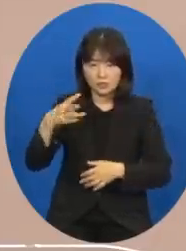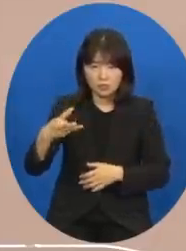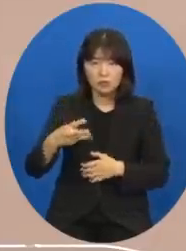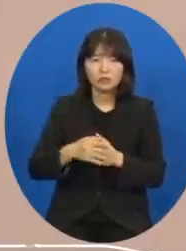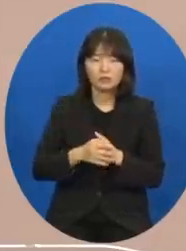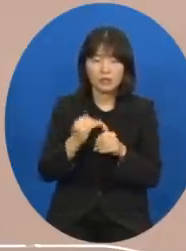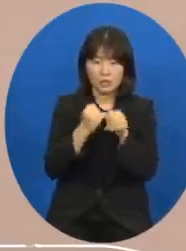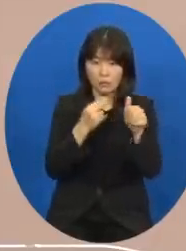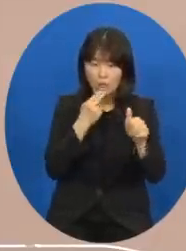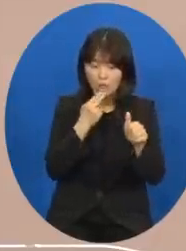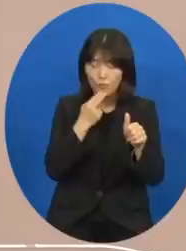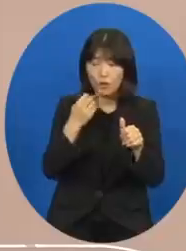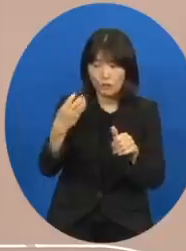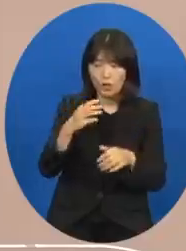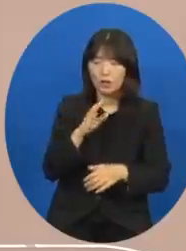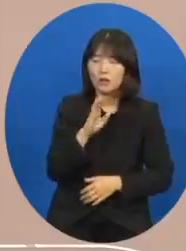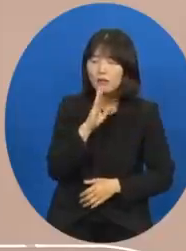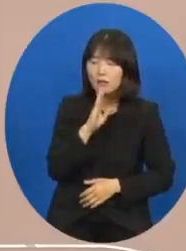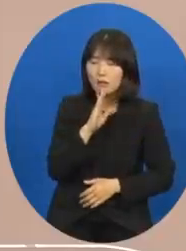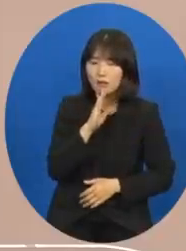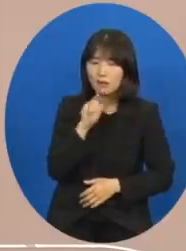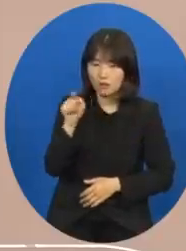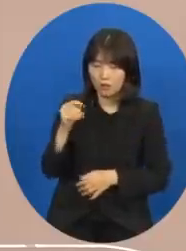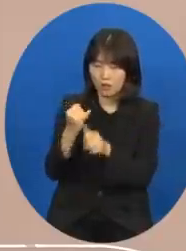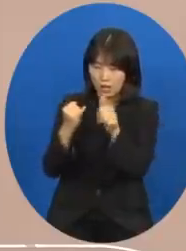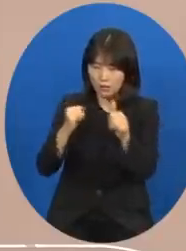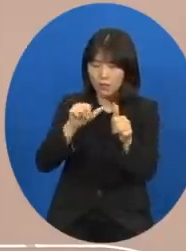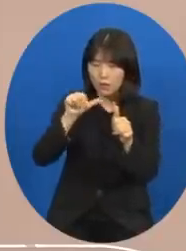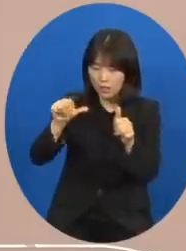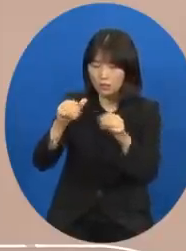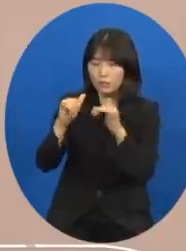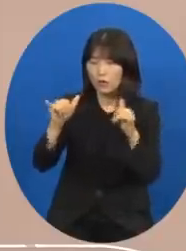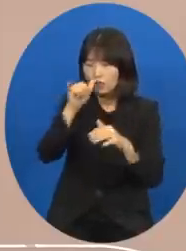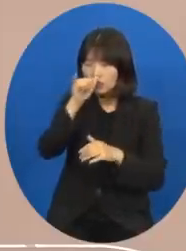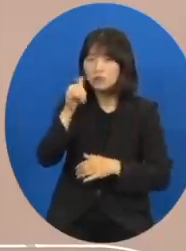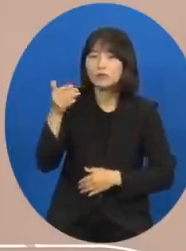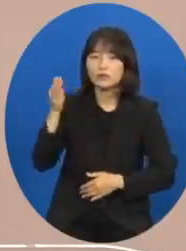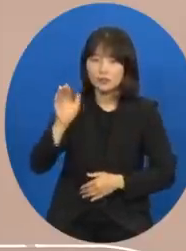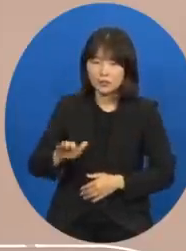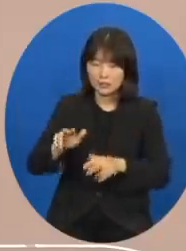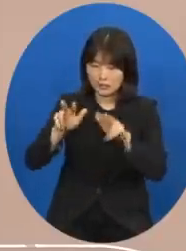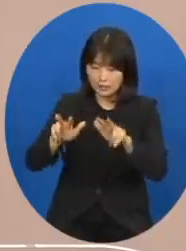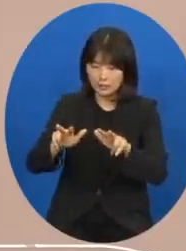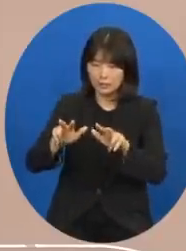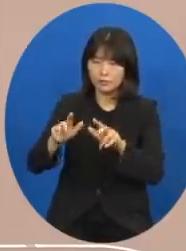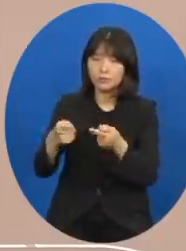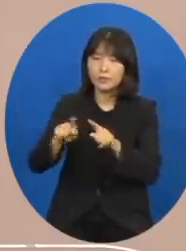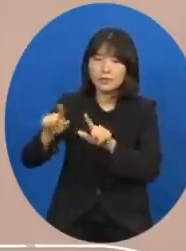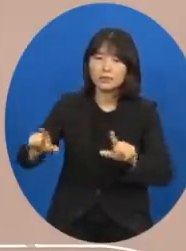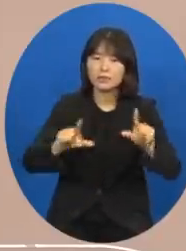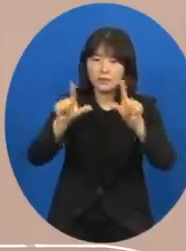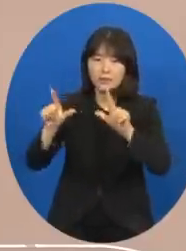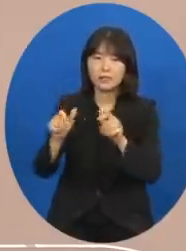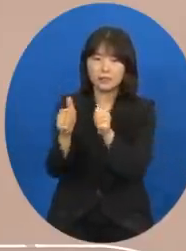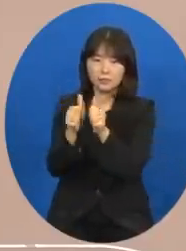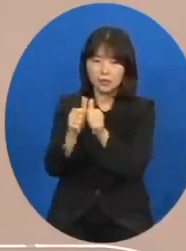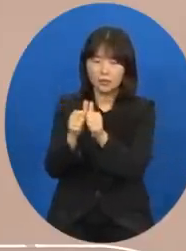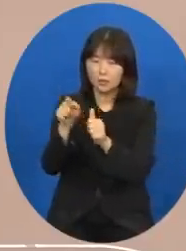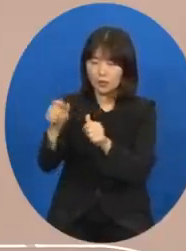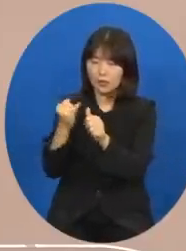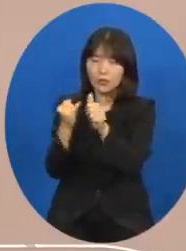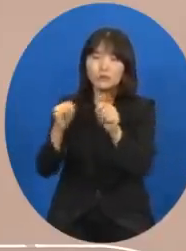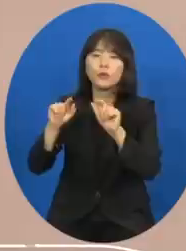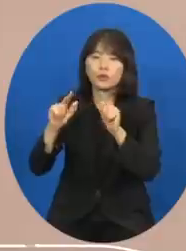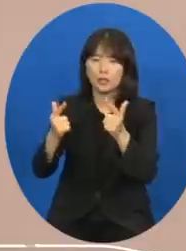한 말이 옳다. 너에게는 남편이 다섯이나 있었고 지금 같이 살고 있는 남자도 내